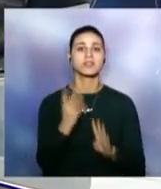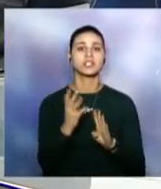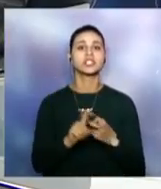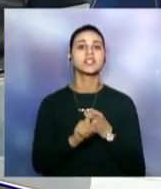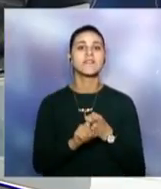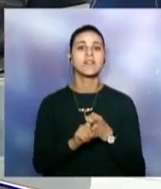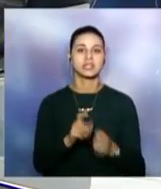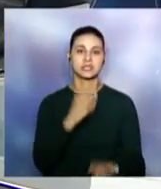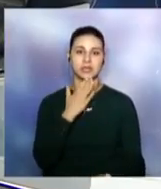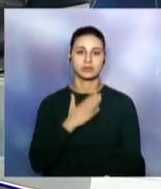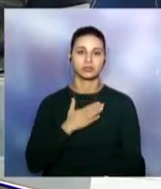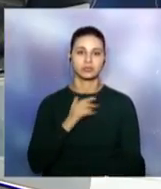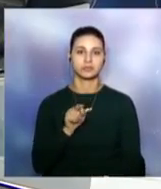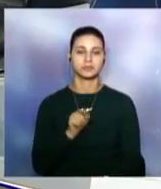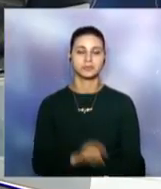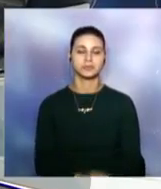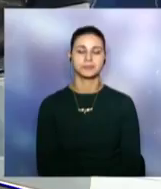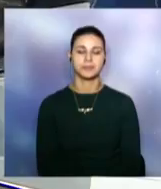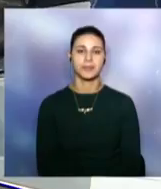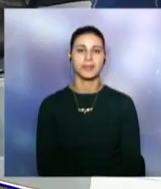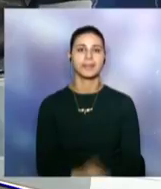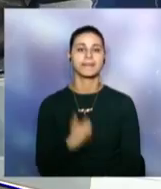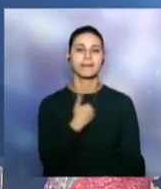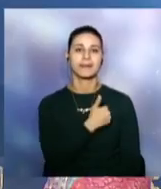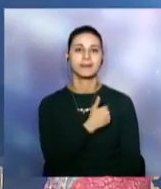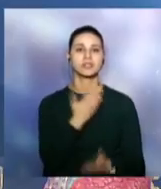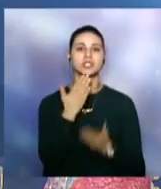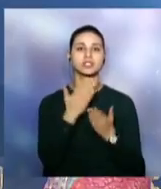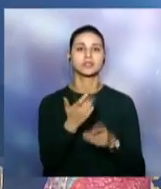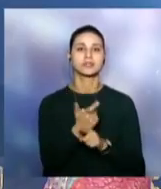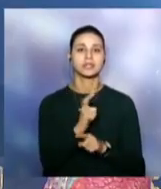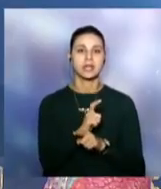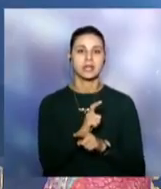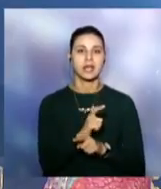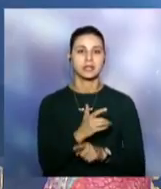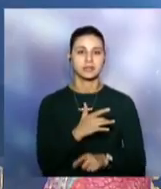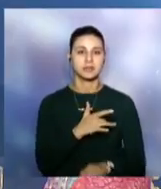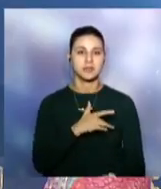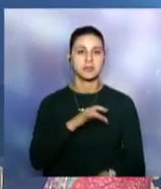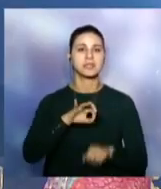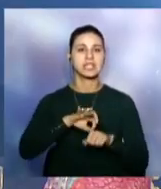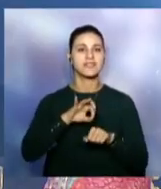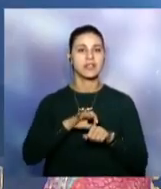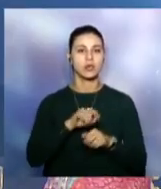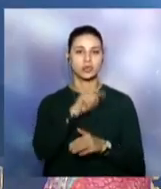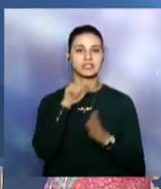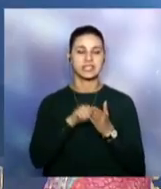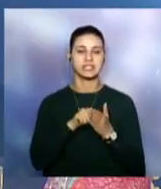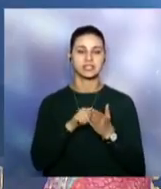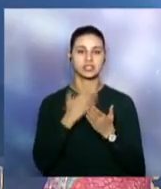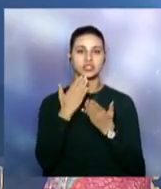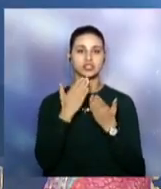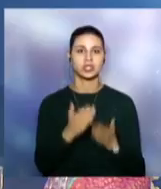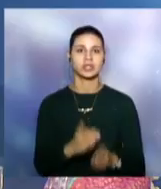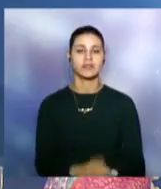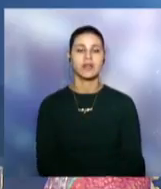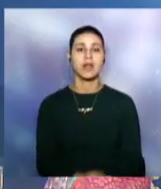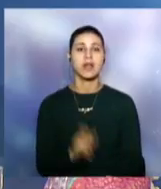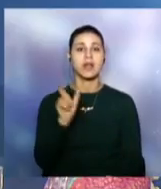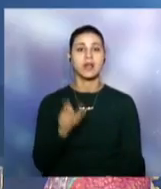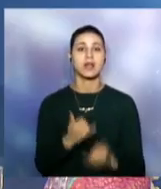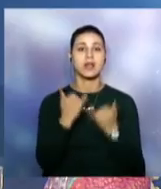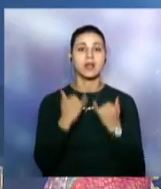წყარო. ბატონ მერაბს მე მინდა დაუსვა მისთვის ძალიან ტკივნეულ საკითხზე შეკითხვა. ბატონმა ავთო